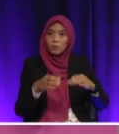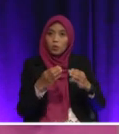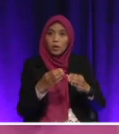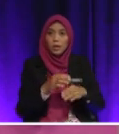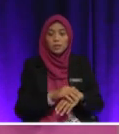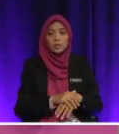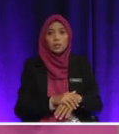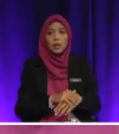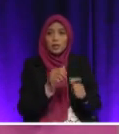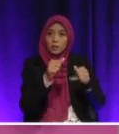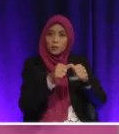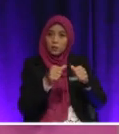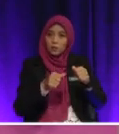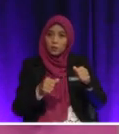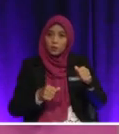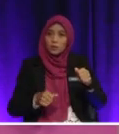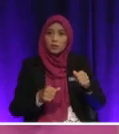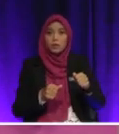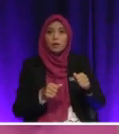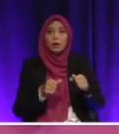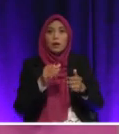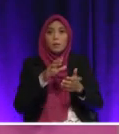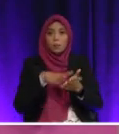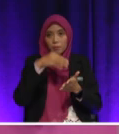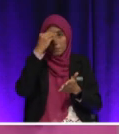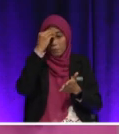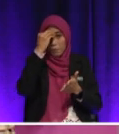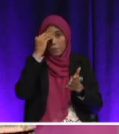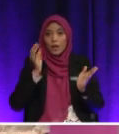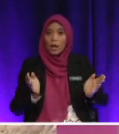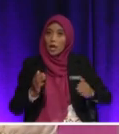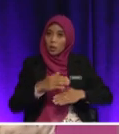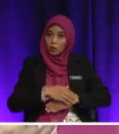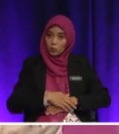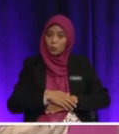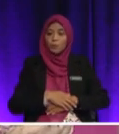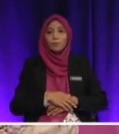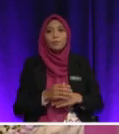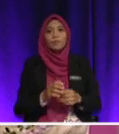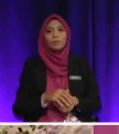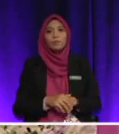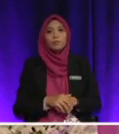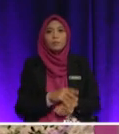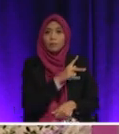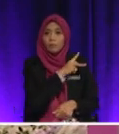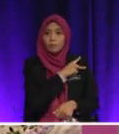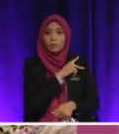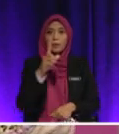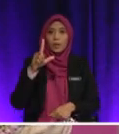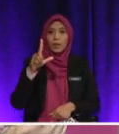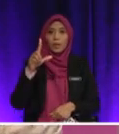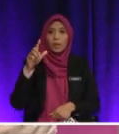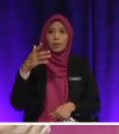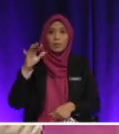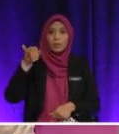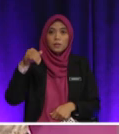kekuatan kuasa yaitu jawatan kuasa pelajaran Melayu yaitu di pengawetkan oleh LJ bars Pada tahun